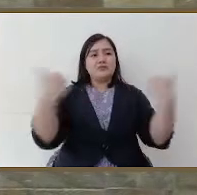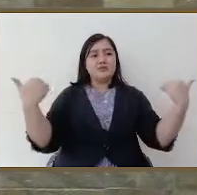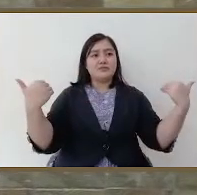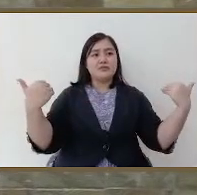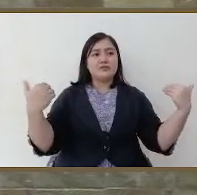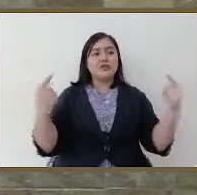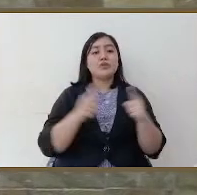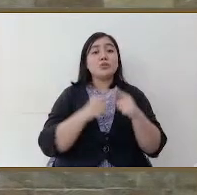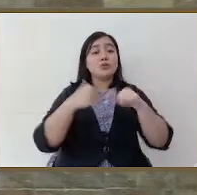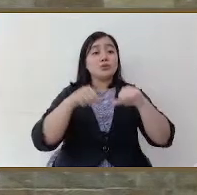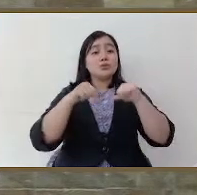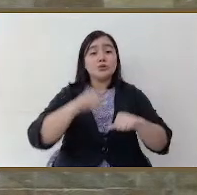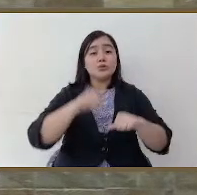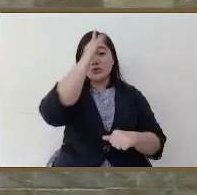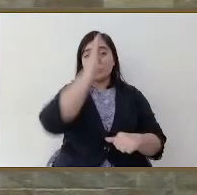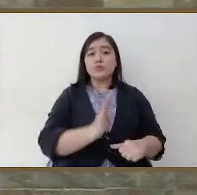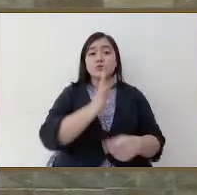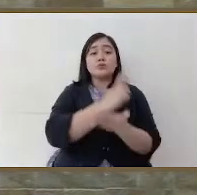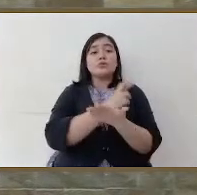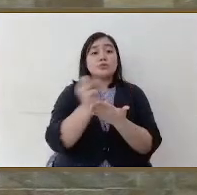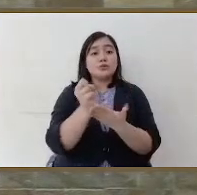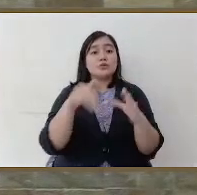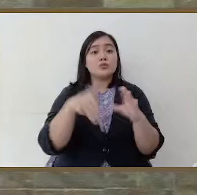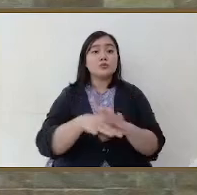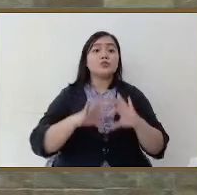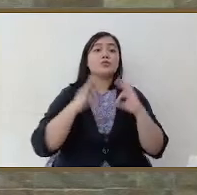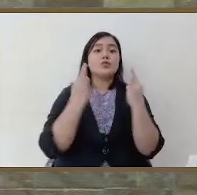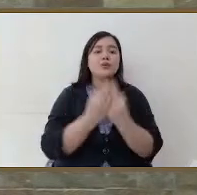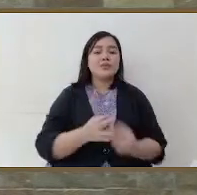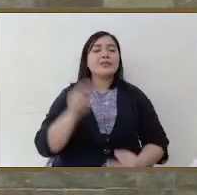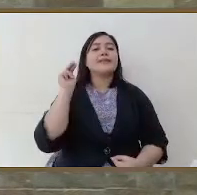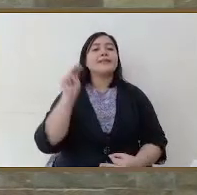godly relationship in the family, we need God.